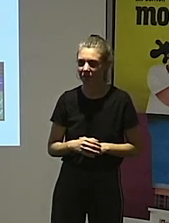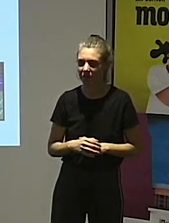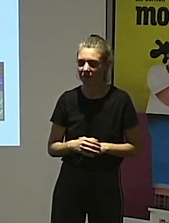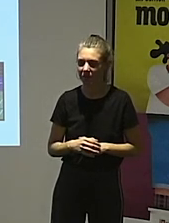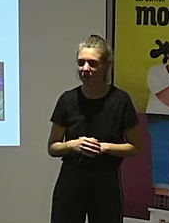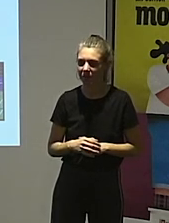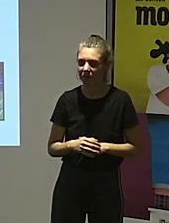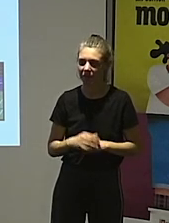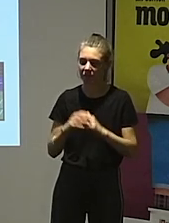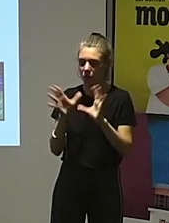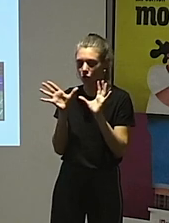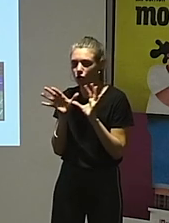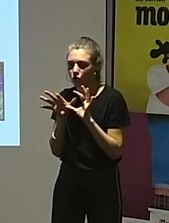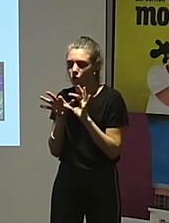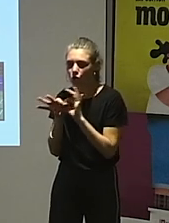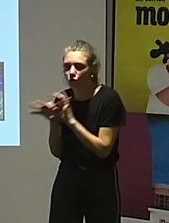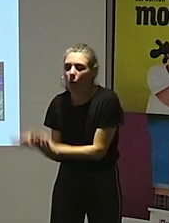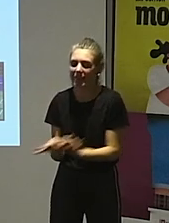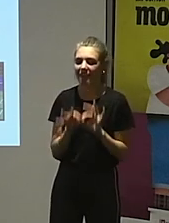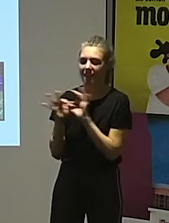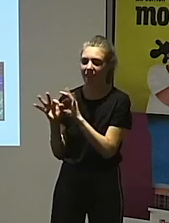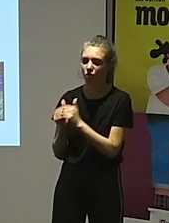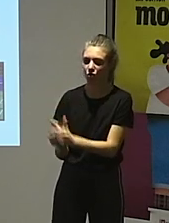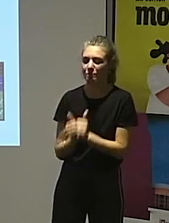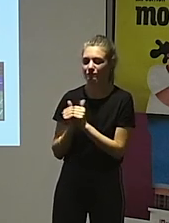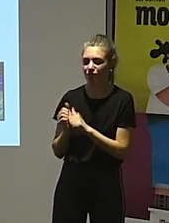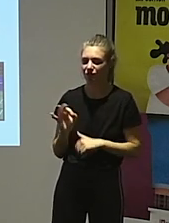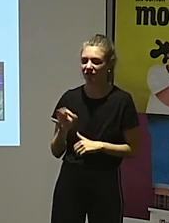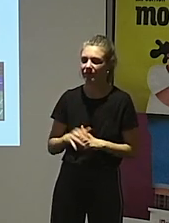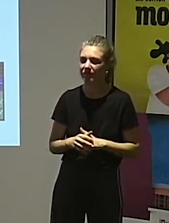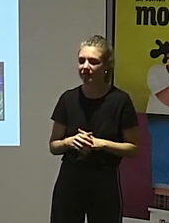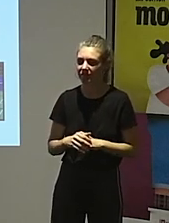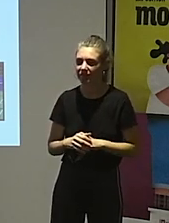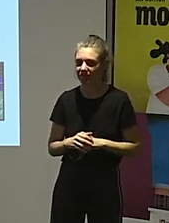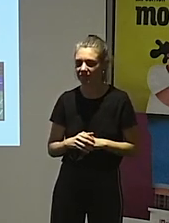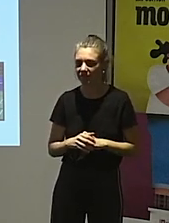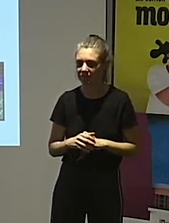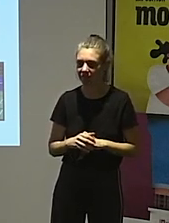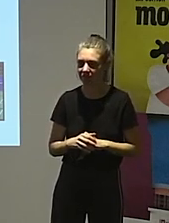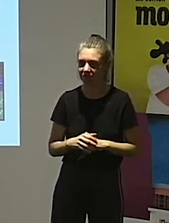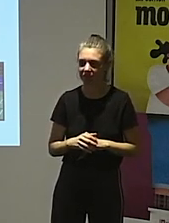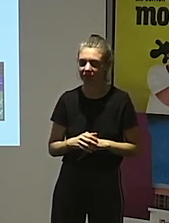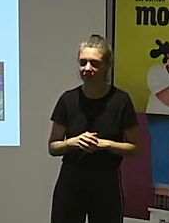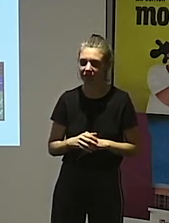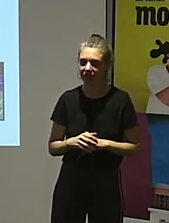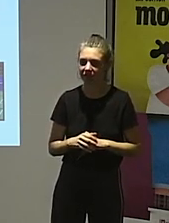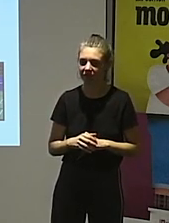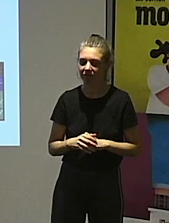Et solidaire des uns des autres. Solidaire, c'est ça ? Ouais. Solidarité. Est-ce que tu veux dire ?